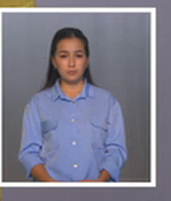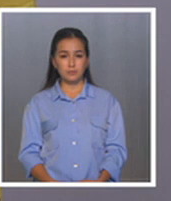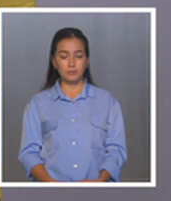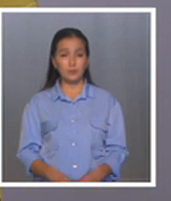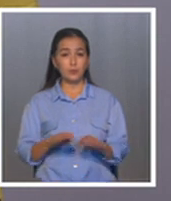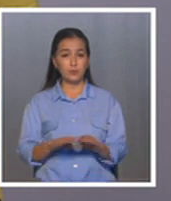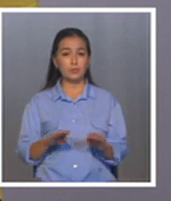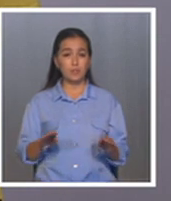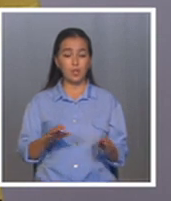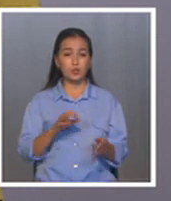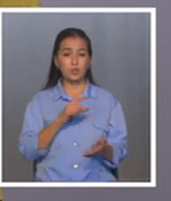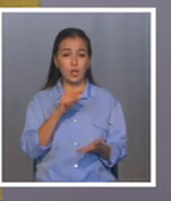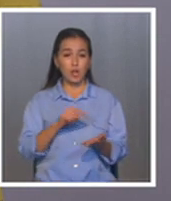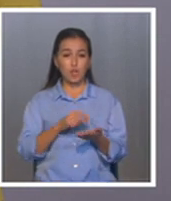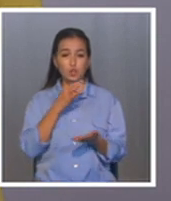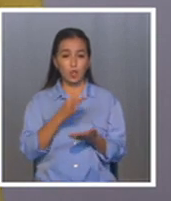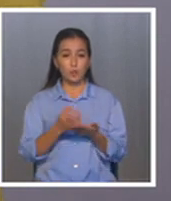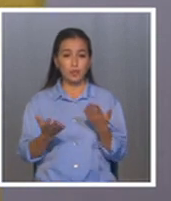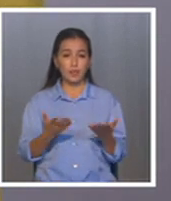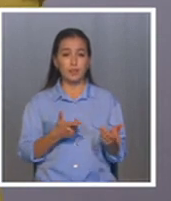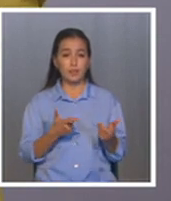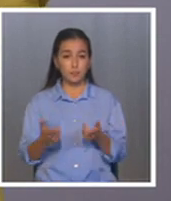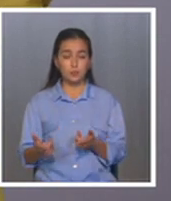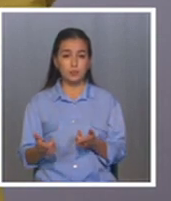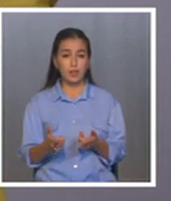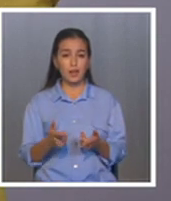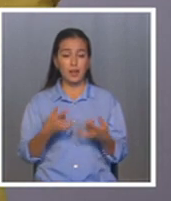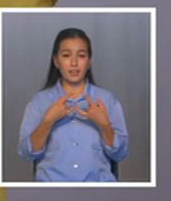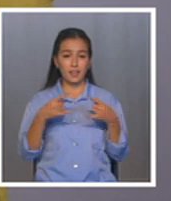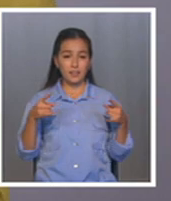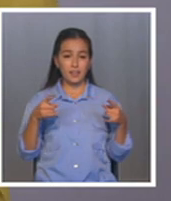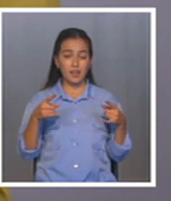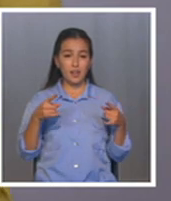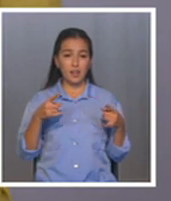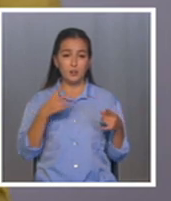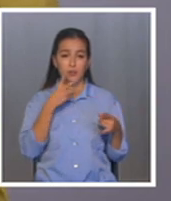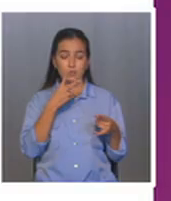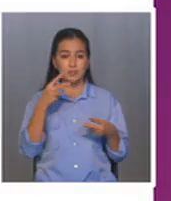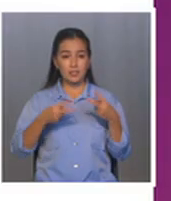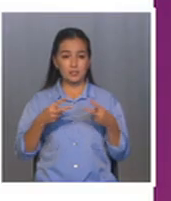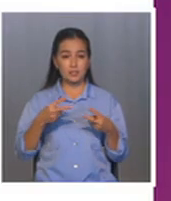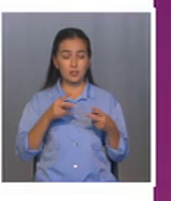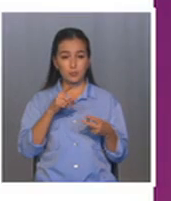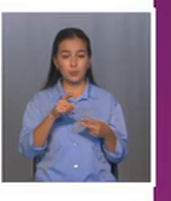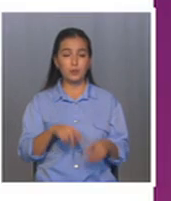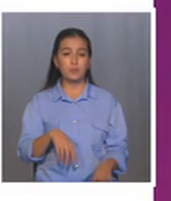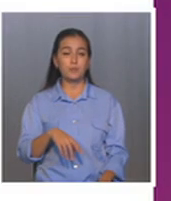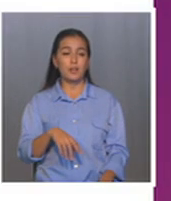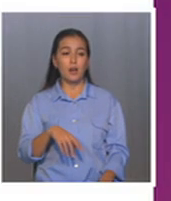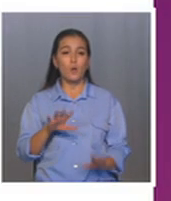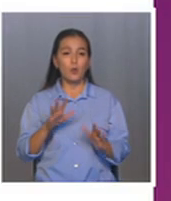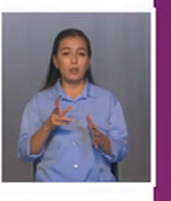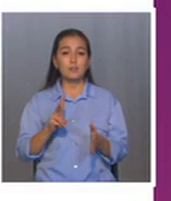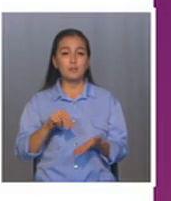Оқушылар, сұрақтарға жауаптарыңыз дайын болса, экрандағы нұсқа мен салыстырып көрейік. Оқиғаға кімдер